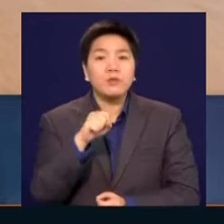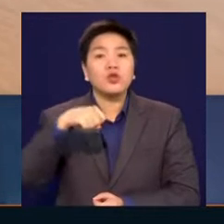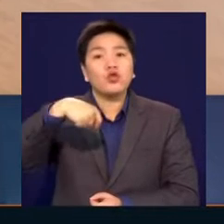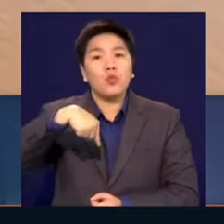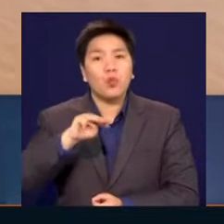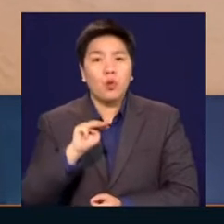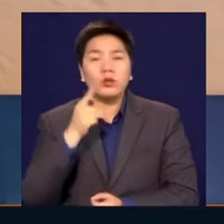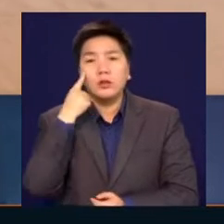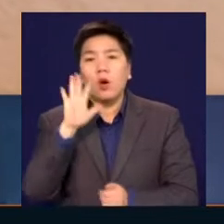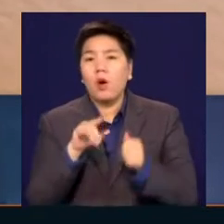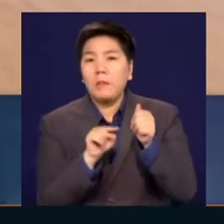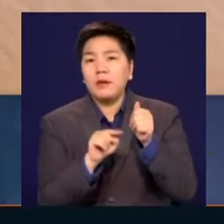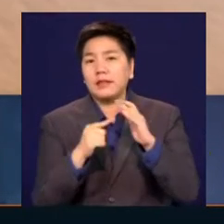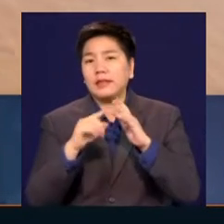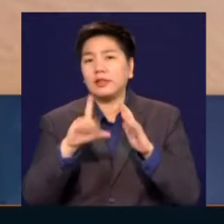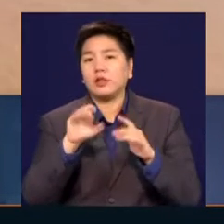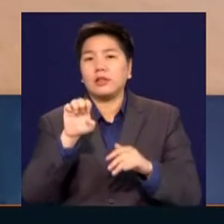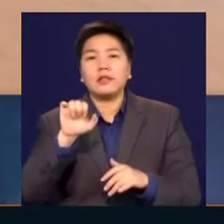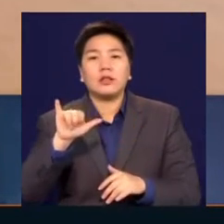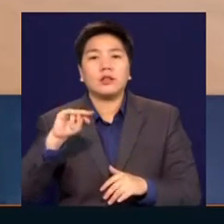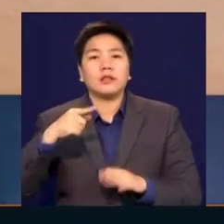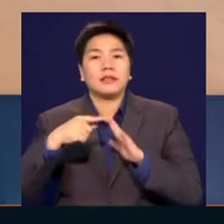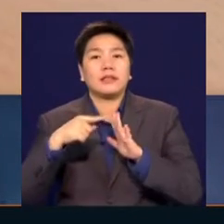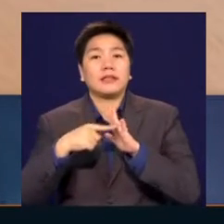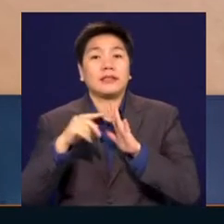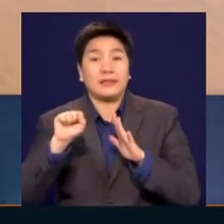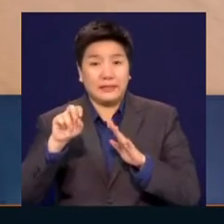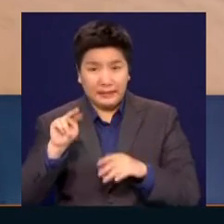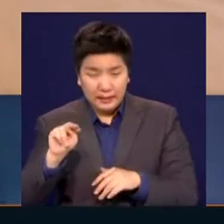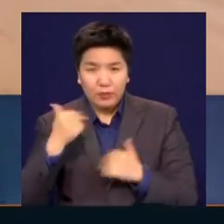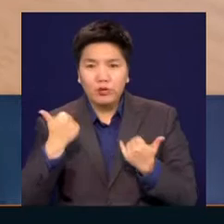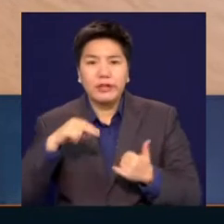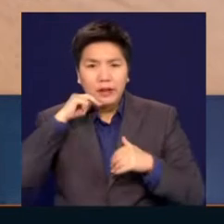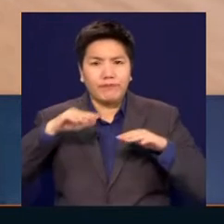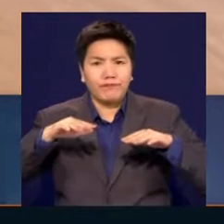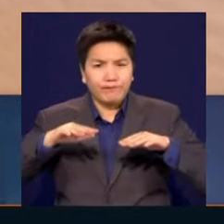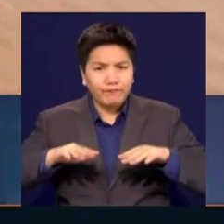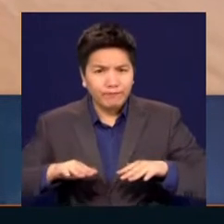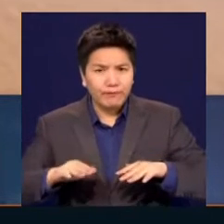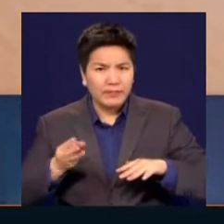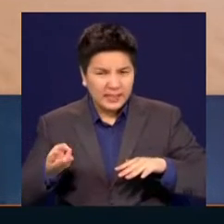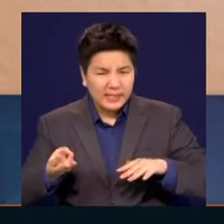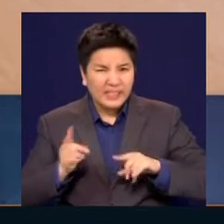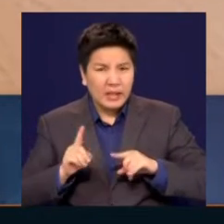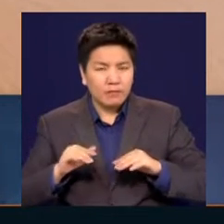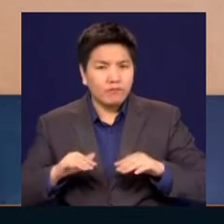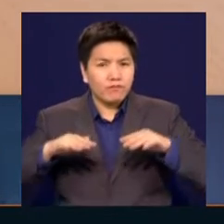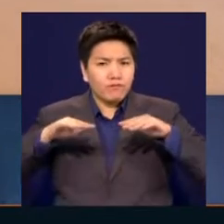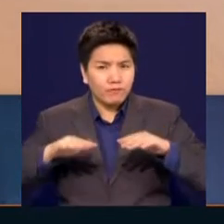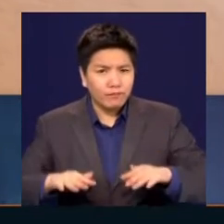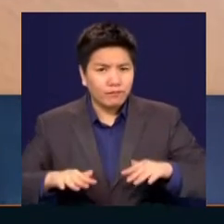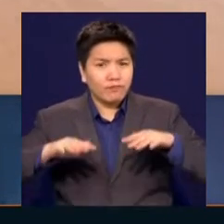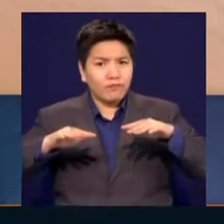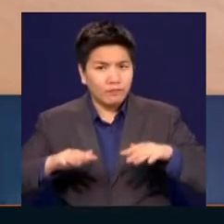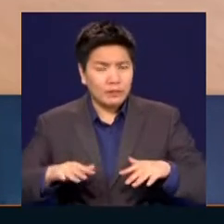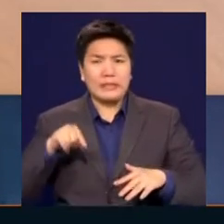ในอำเภอเชียงแสงแต่ว่าวันนี้ค่ะปริมาณน้ำก็ค่อนข้างที่จะลดระดับลงบ้างเล็กน้อยแต่ก็จะขึ้นลงๆแบบ